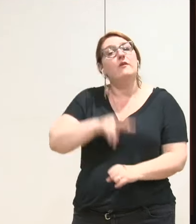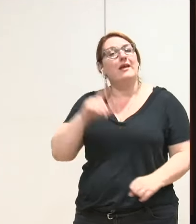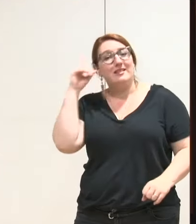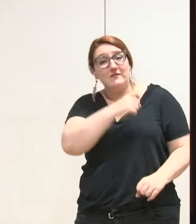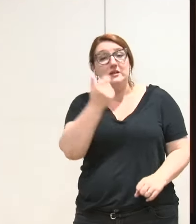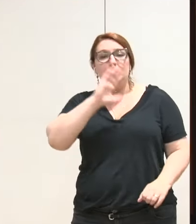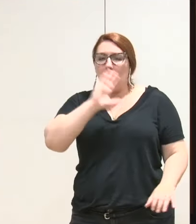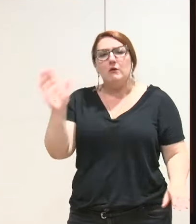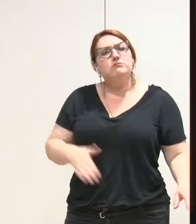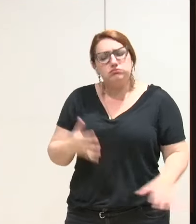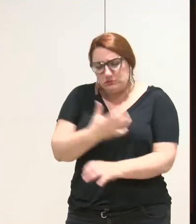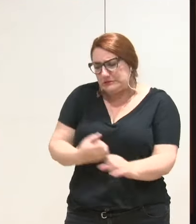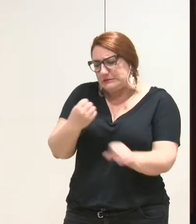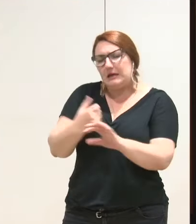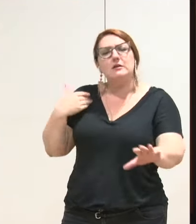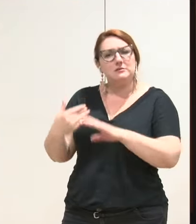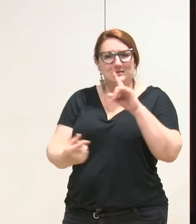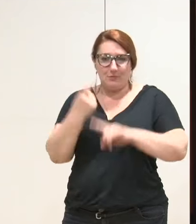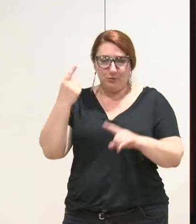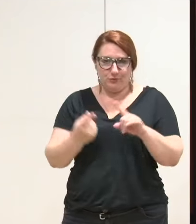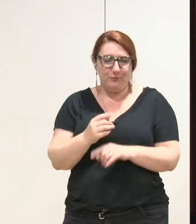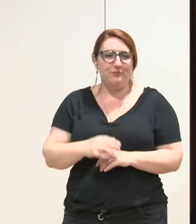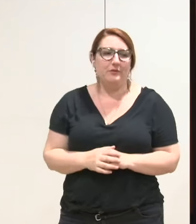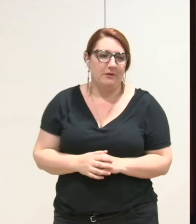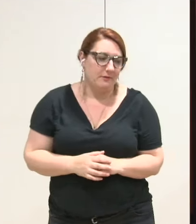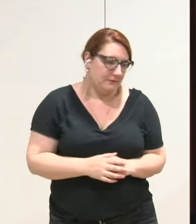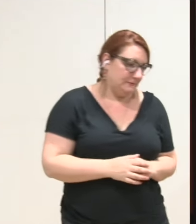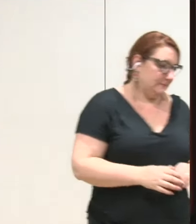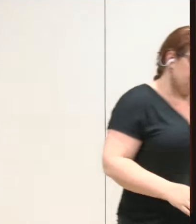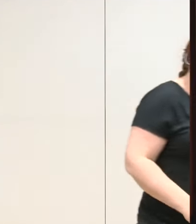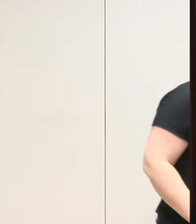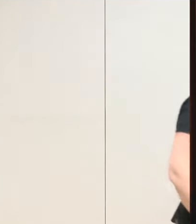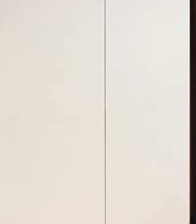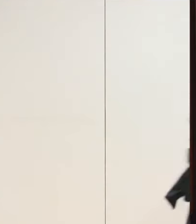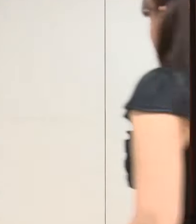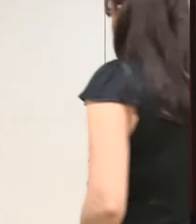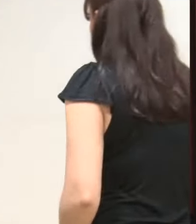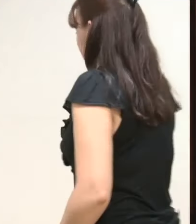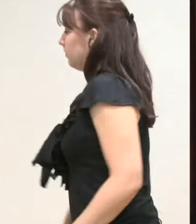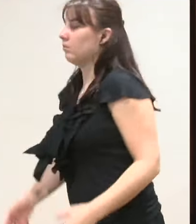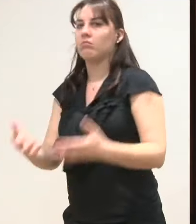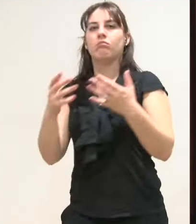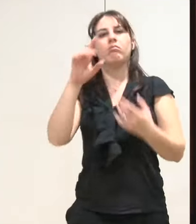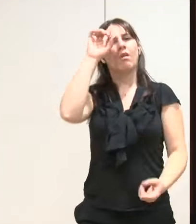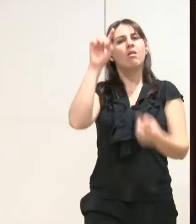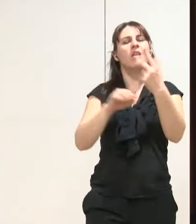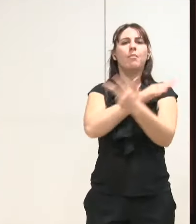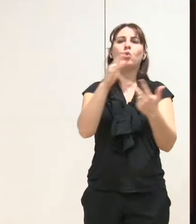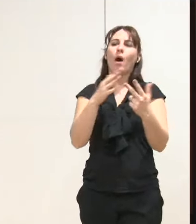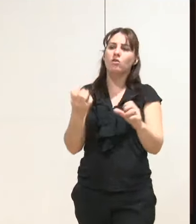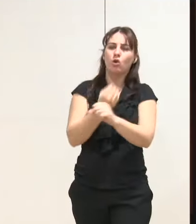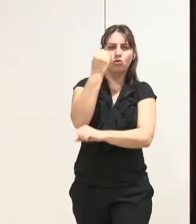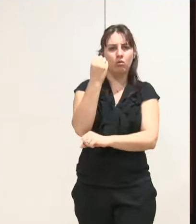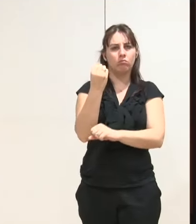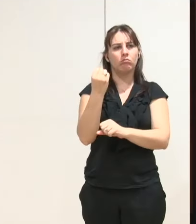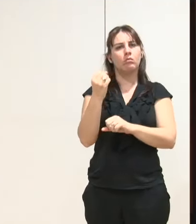derrière ces trois enjeux il y avait la volonté très claire de sortir l'action sociale d'une approche par public où on sépare d'un